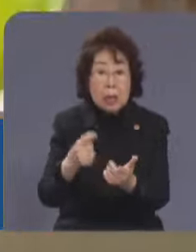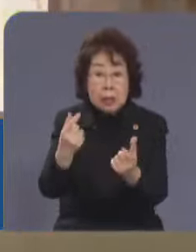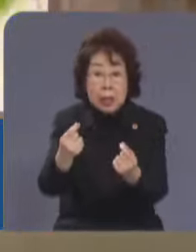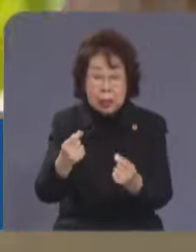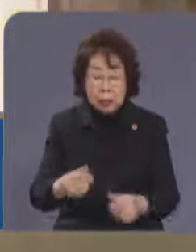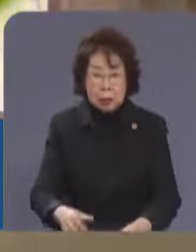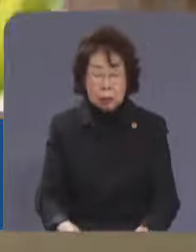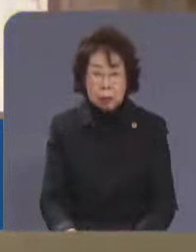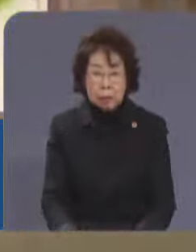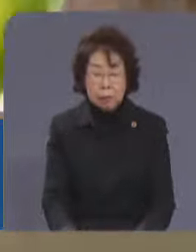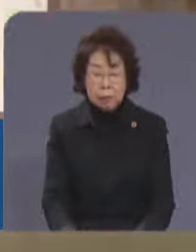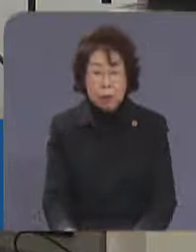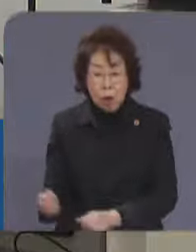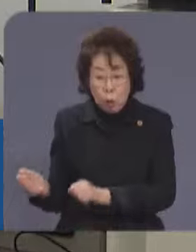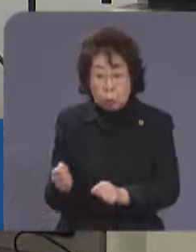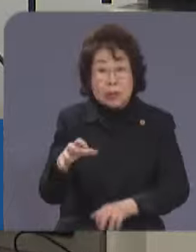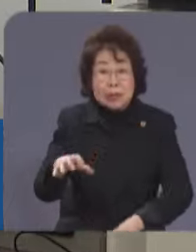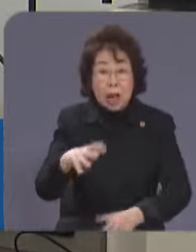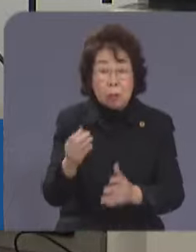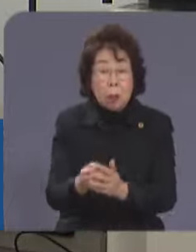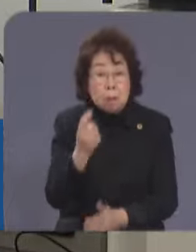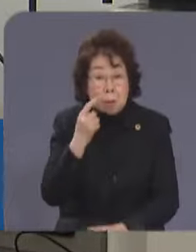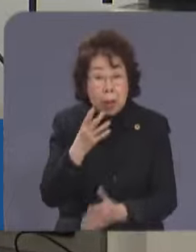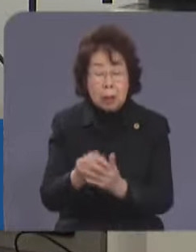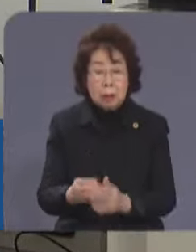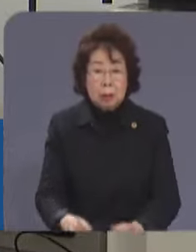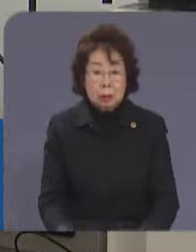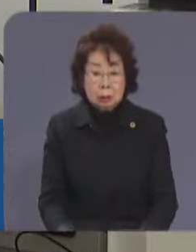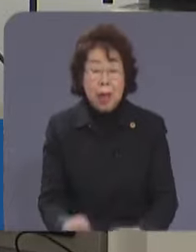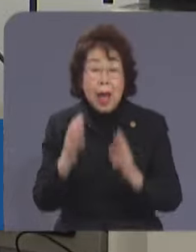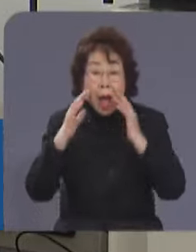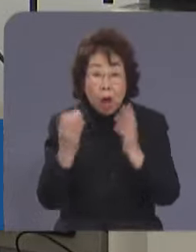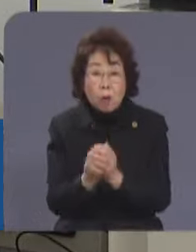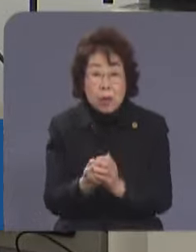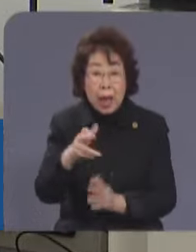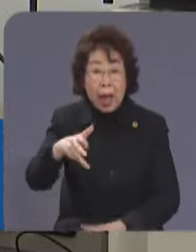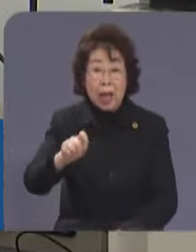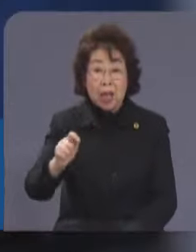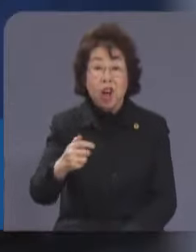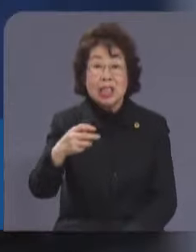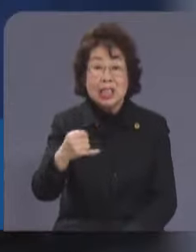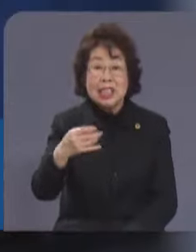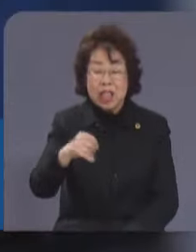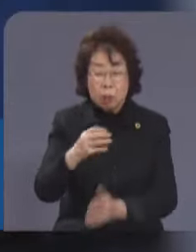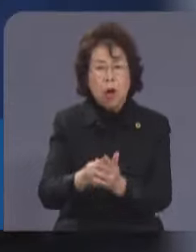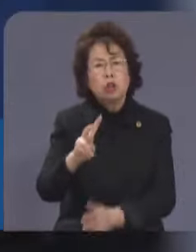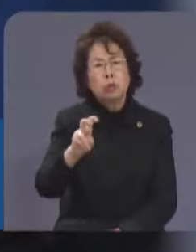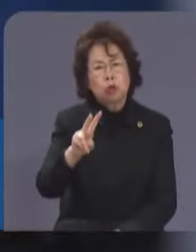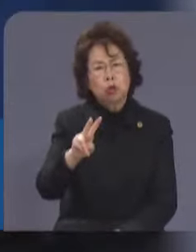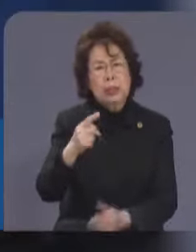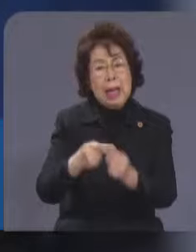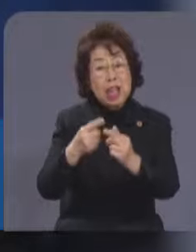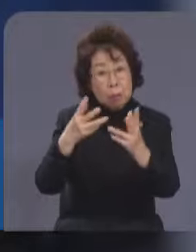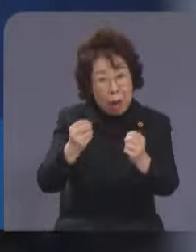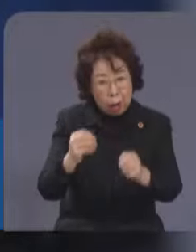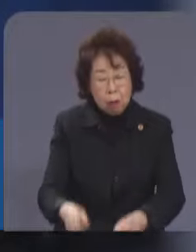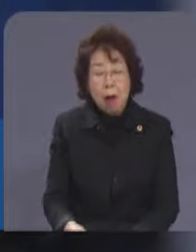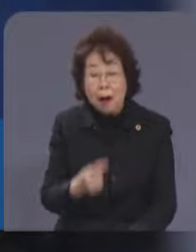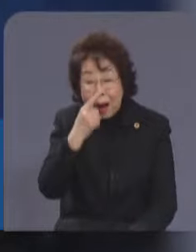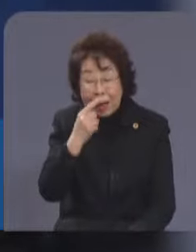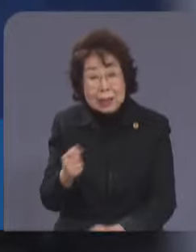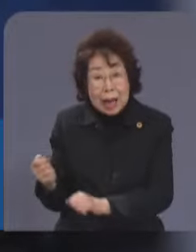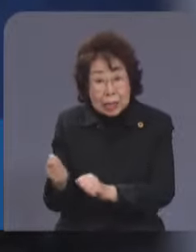밝혔습니다. 골프장별 농약 검출 건수를 보면 해운대 컨트리클럽이 22건으로 가장 많았고